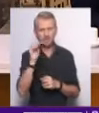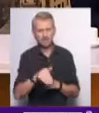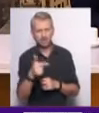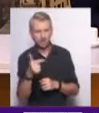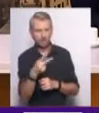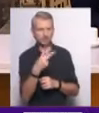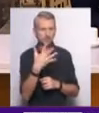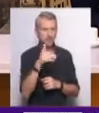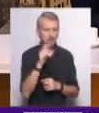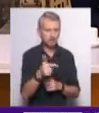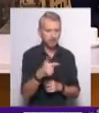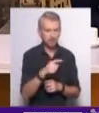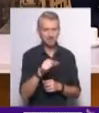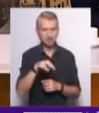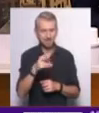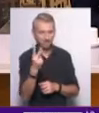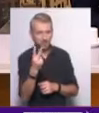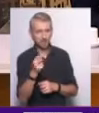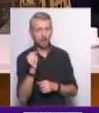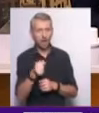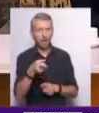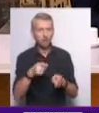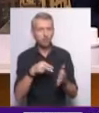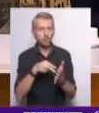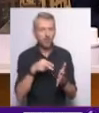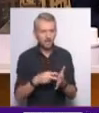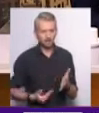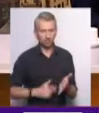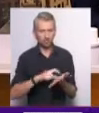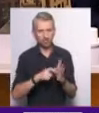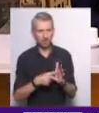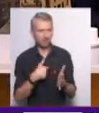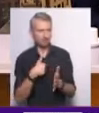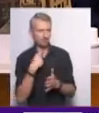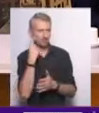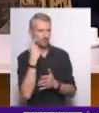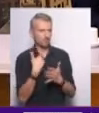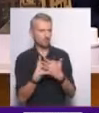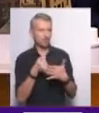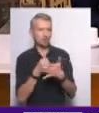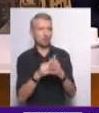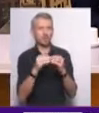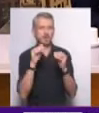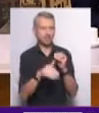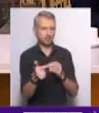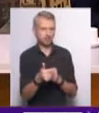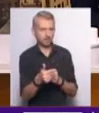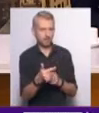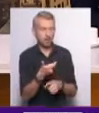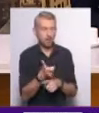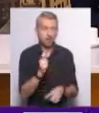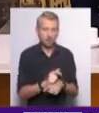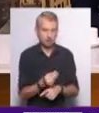гривень, 25 тисяч гривень за метр квадратний. А собівартість житла, я десь оцінюю, ну, максимум до 10 тисяч гривень. Тобто